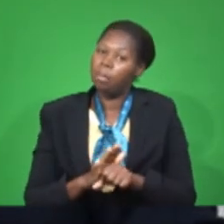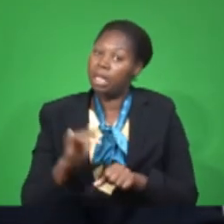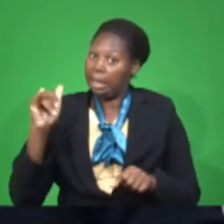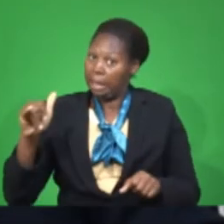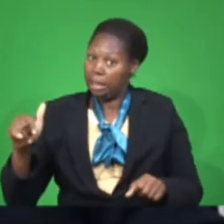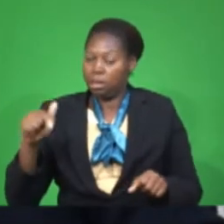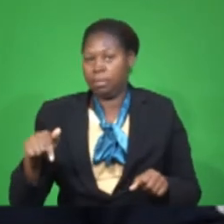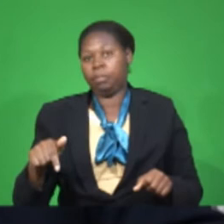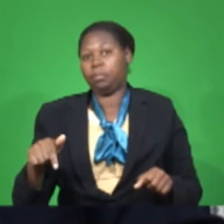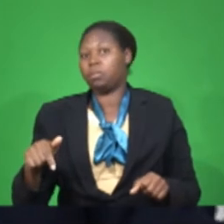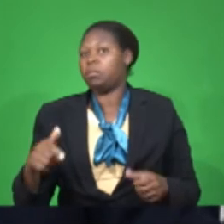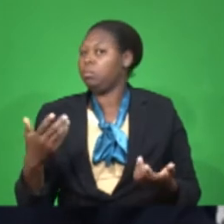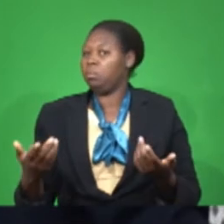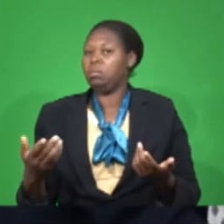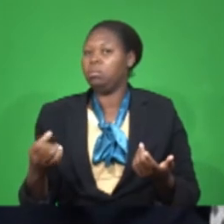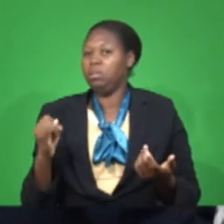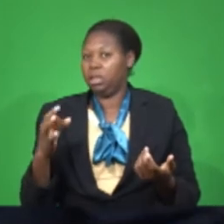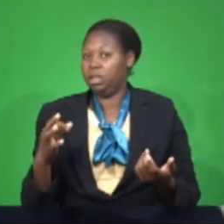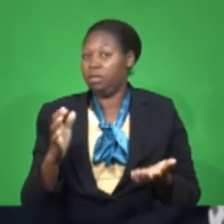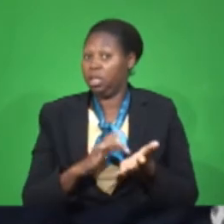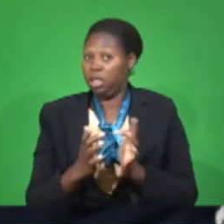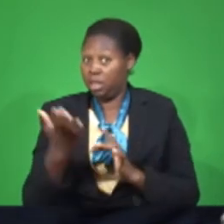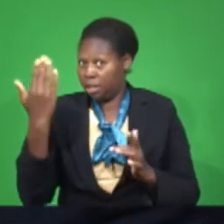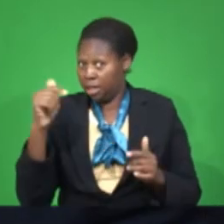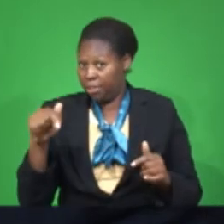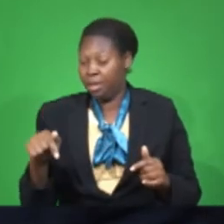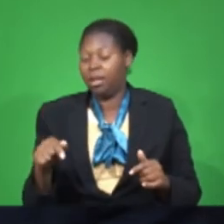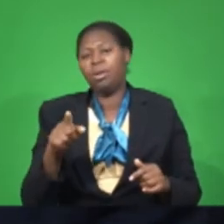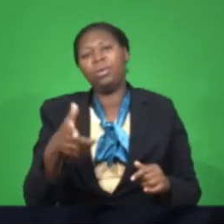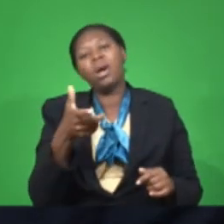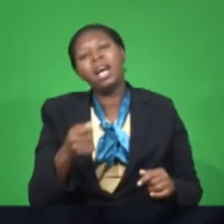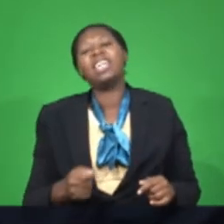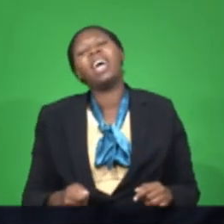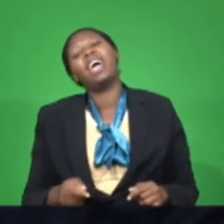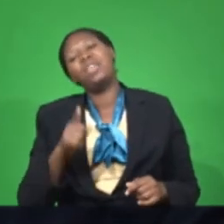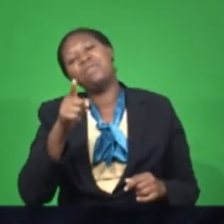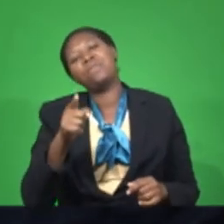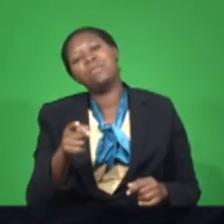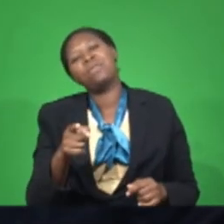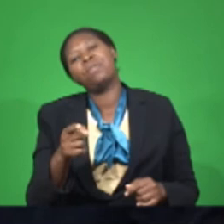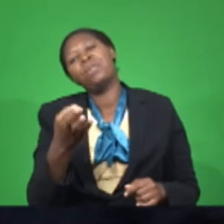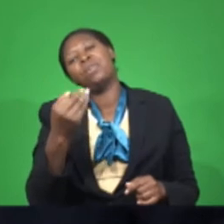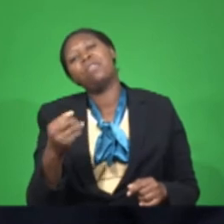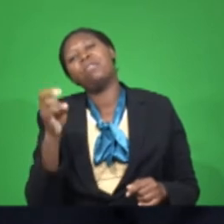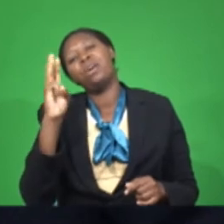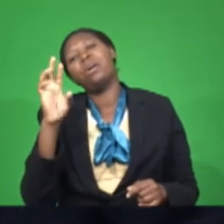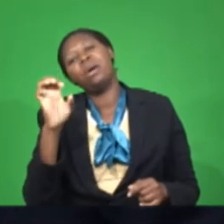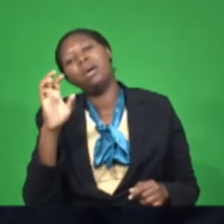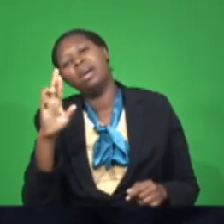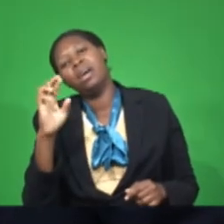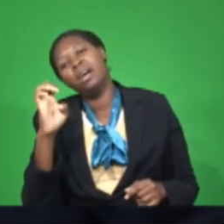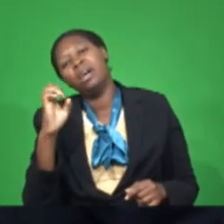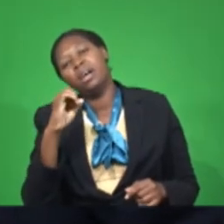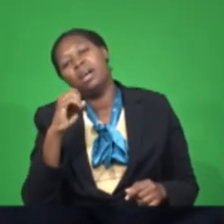hallo muzukuru waPerezi raito cheuka akasununguka akasungunuka. Saka, but fungwa iri kubuda